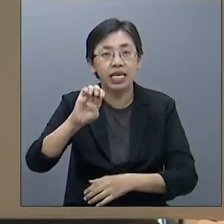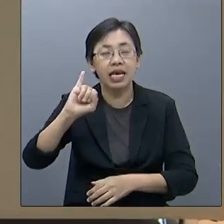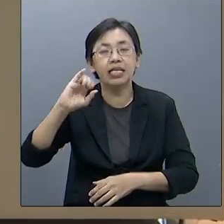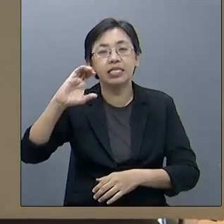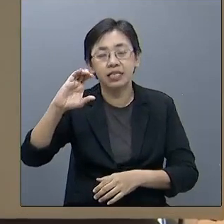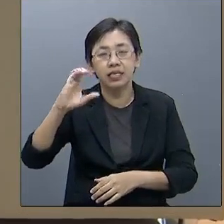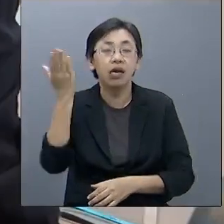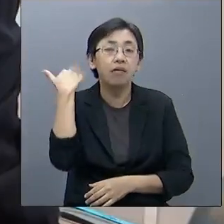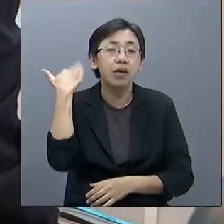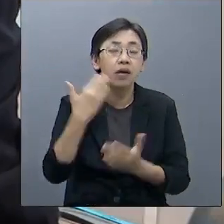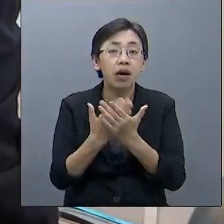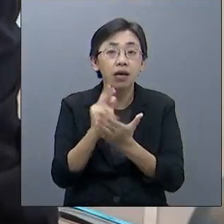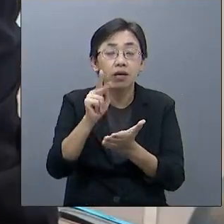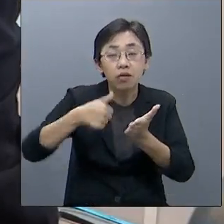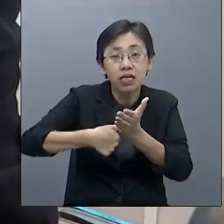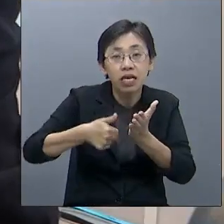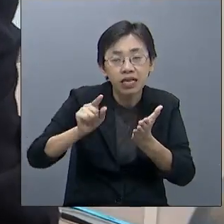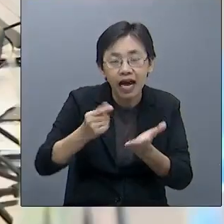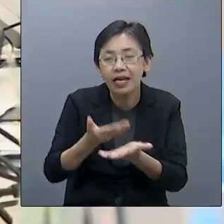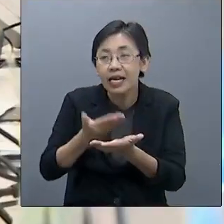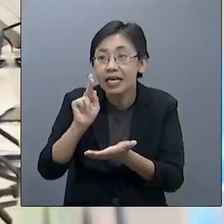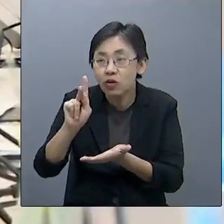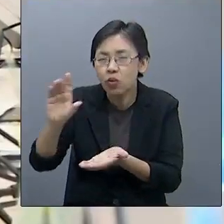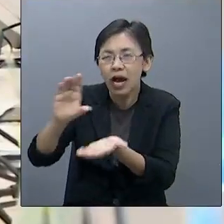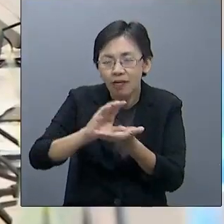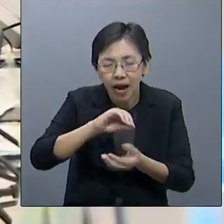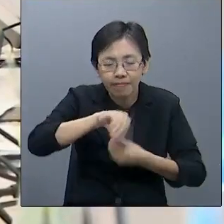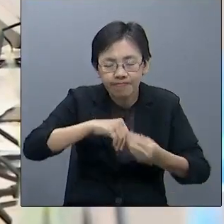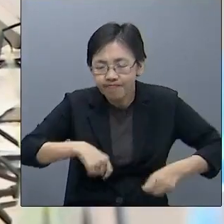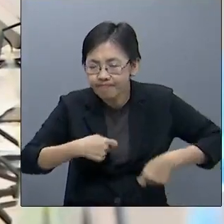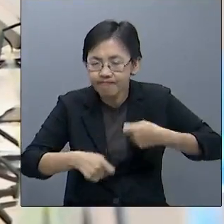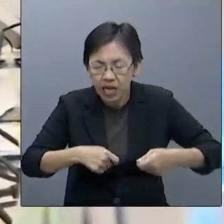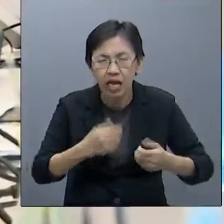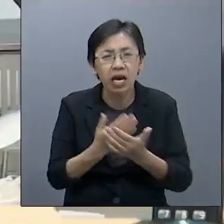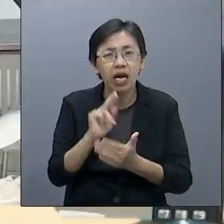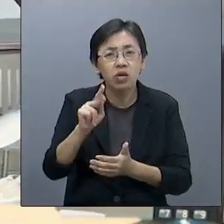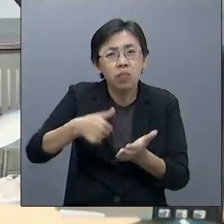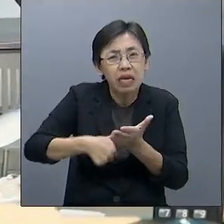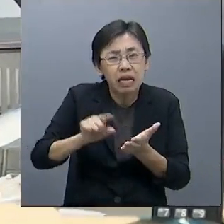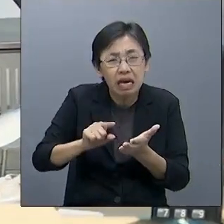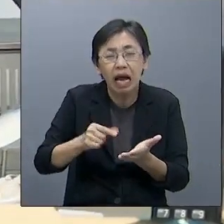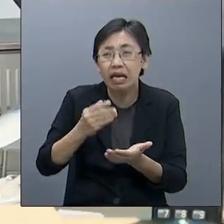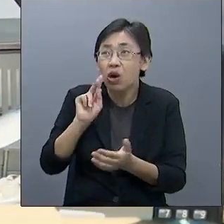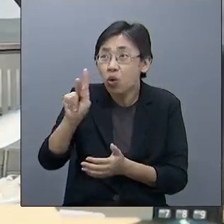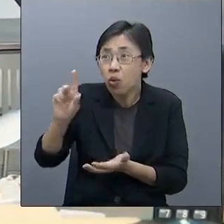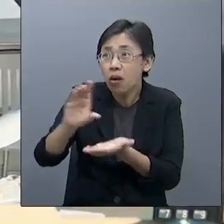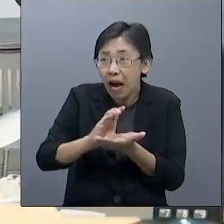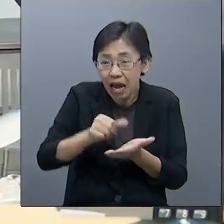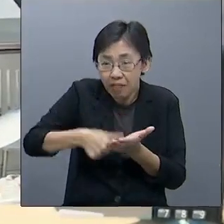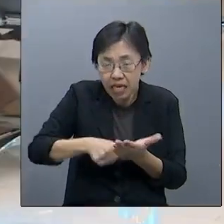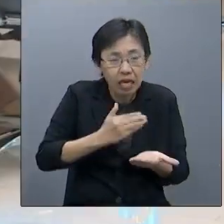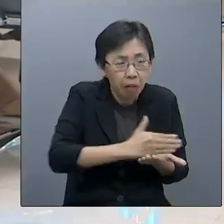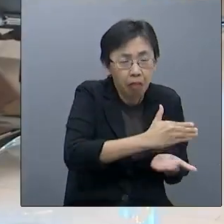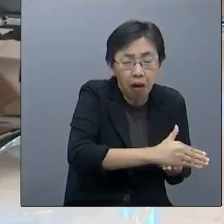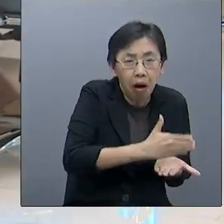ในการก่อนหนี้จะนำไปเพื่ออุปโภคบริโภคแต่ปีนี้ค่ะกลับต้องการก่อนหนี้เพื่อใช้หนี้นั่นสะท้อนว่าเริ่มมีปัญหาการ